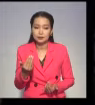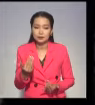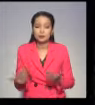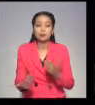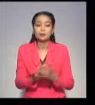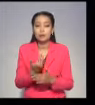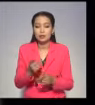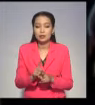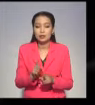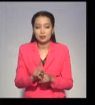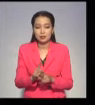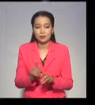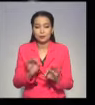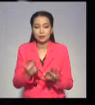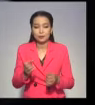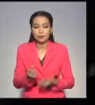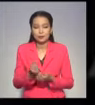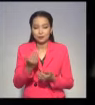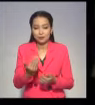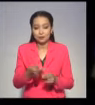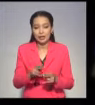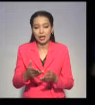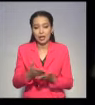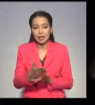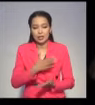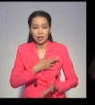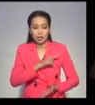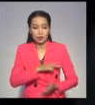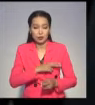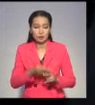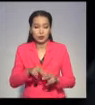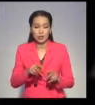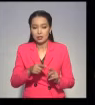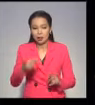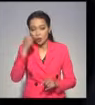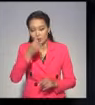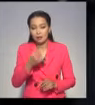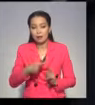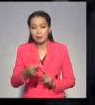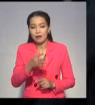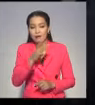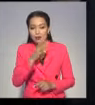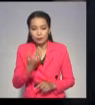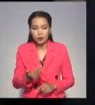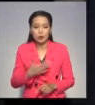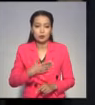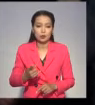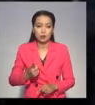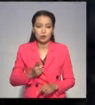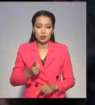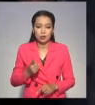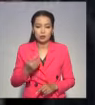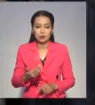новых направлений деятельности Ассамблеи, то есть ориентир для нас в работе на этот год, на ближайшее время. Сегодня мы ждем